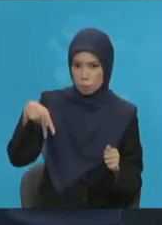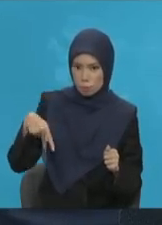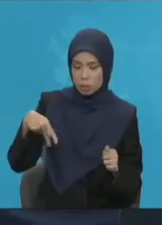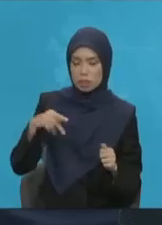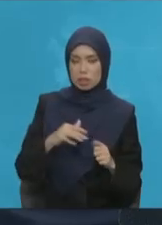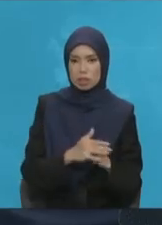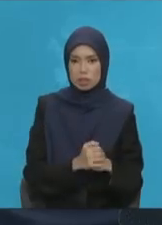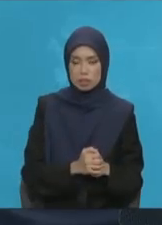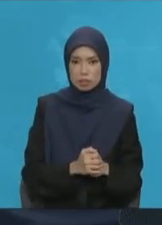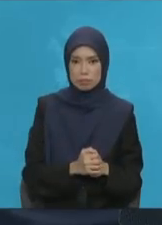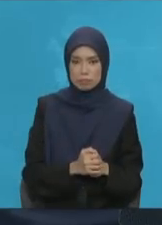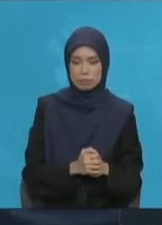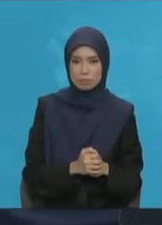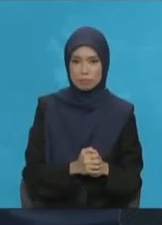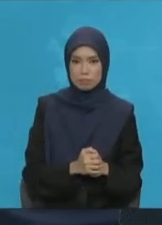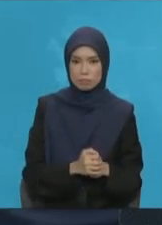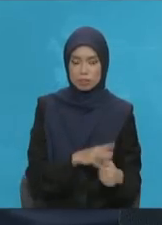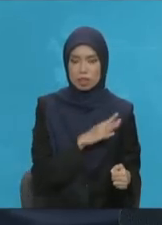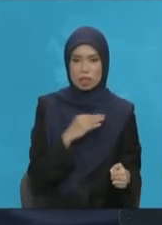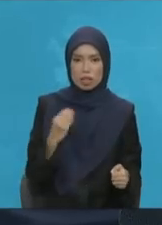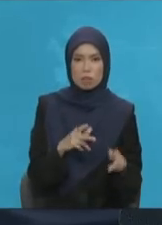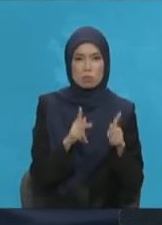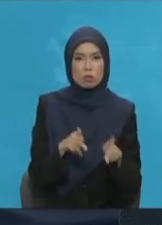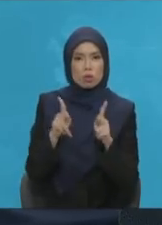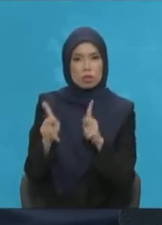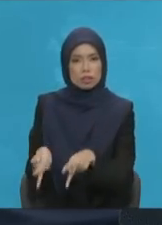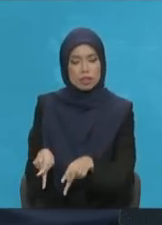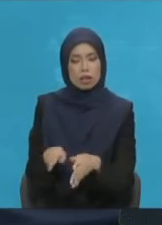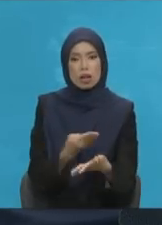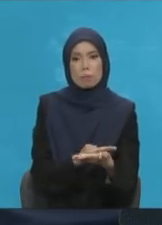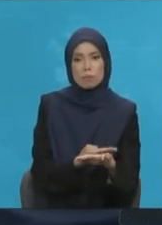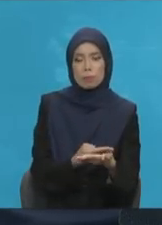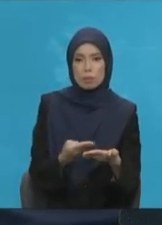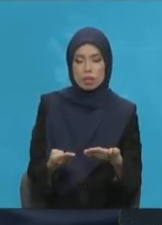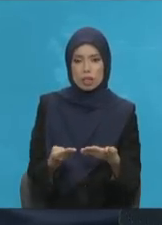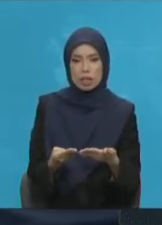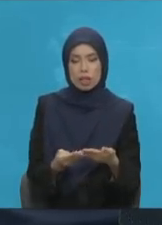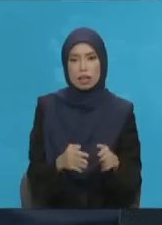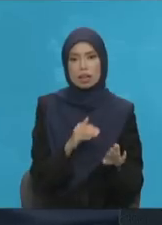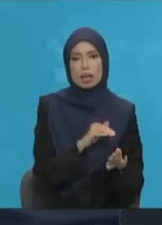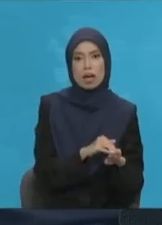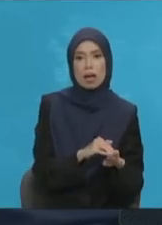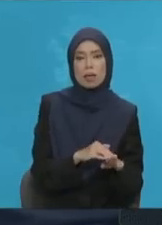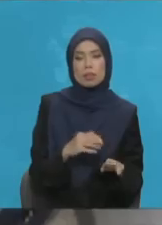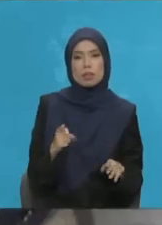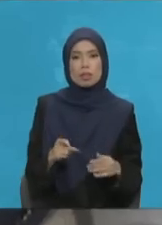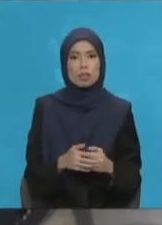termasuk pengurusan pembelian dari pihak pelanggan